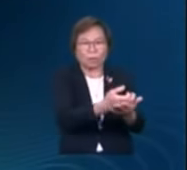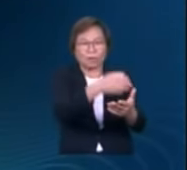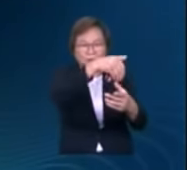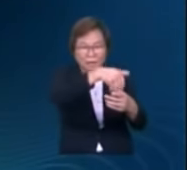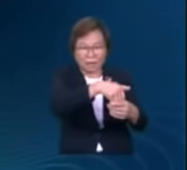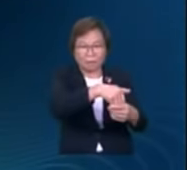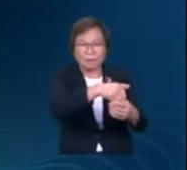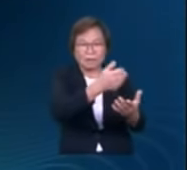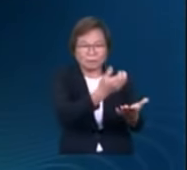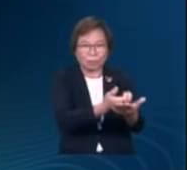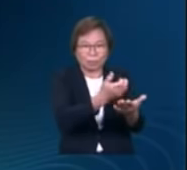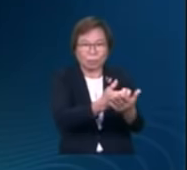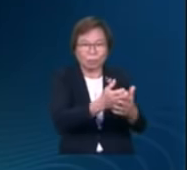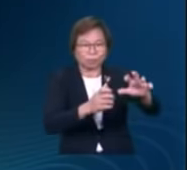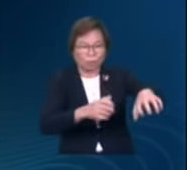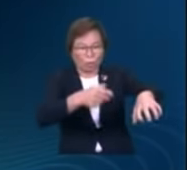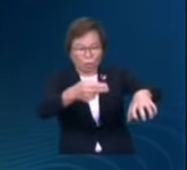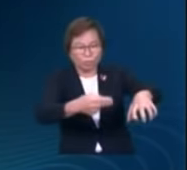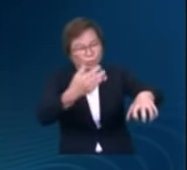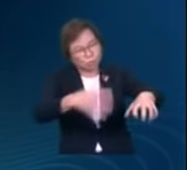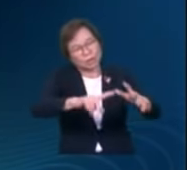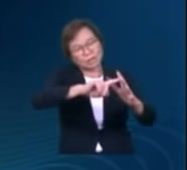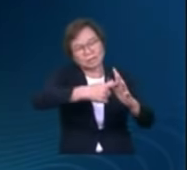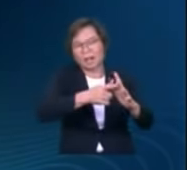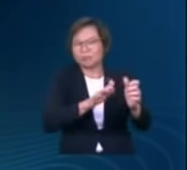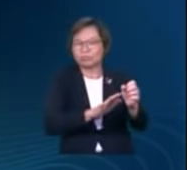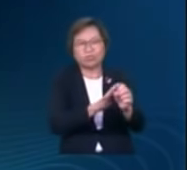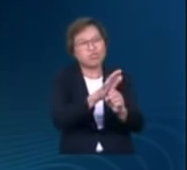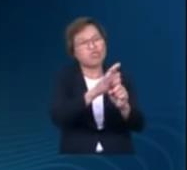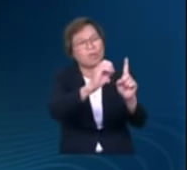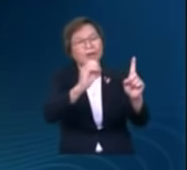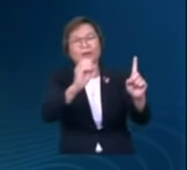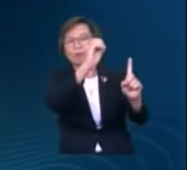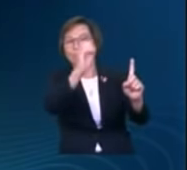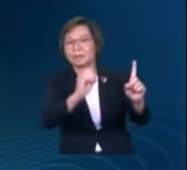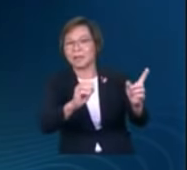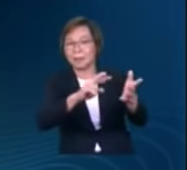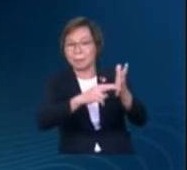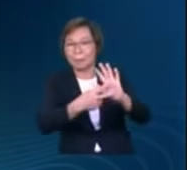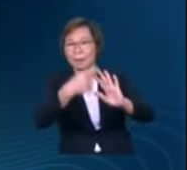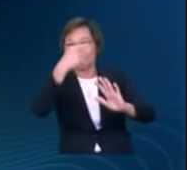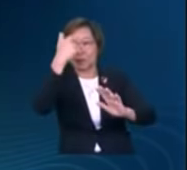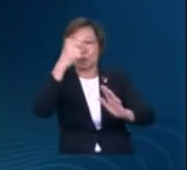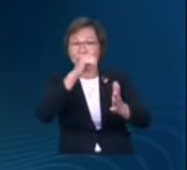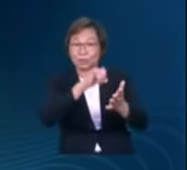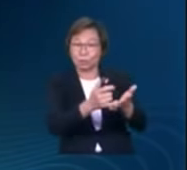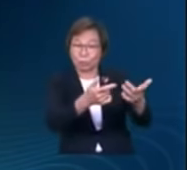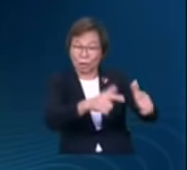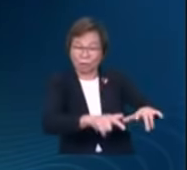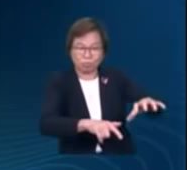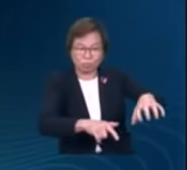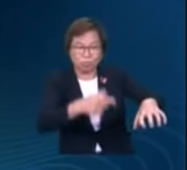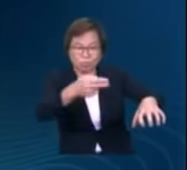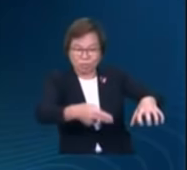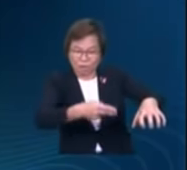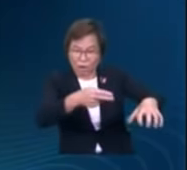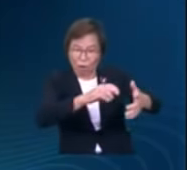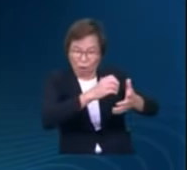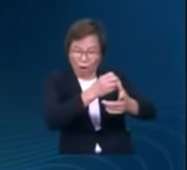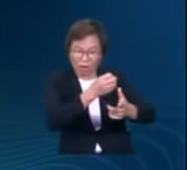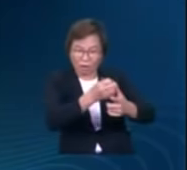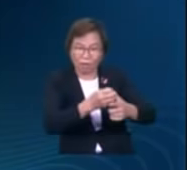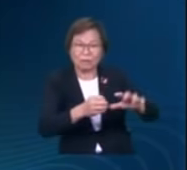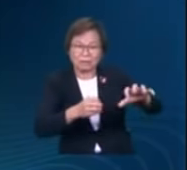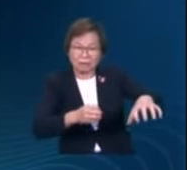di dalam amplop Apa itu telah bergerak sepenuhnya maka mengambil kira keadaan tersebut negeri atau